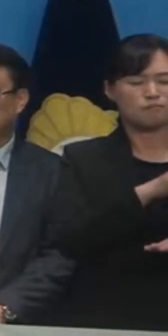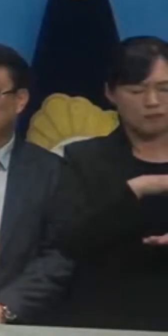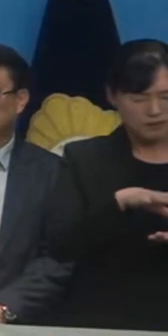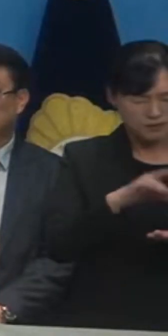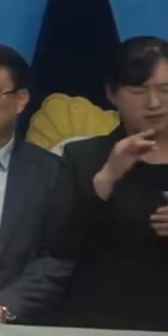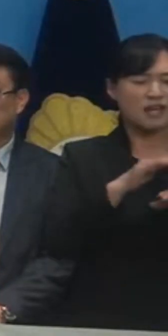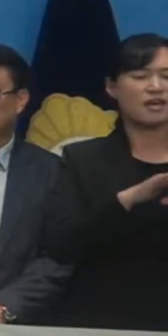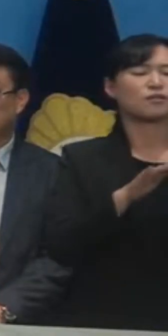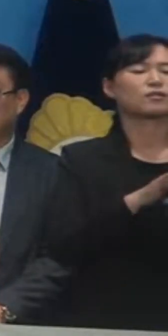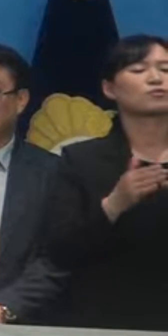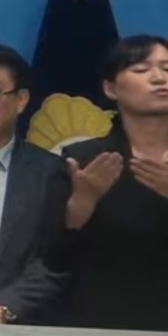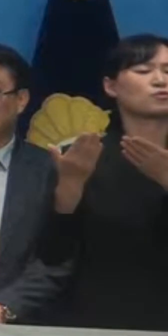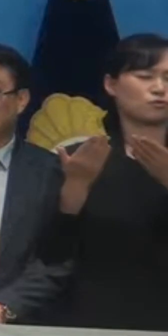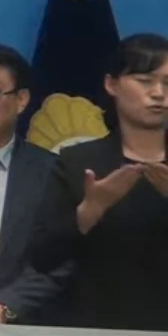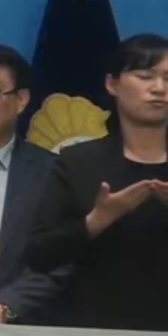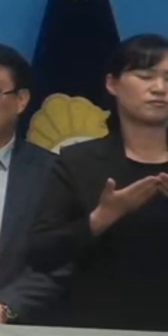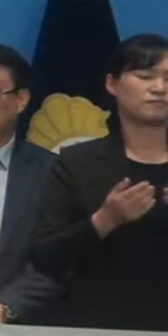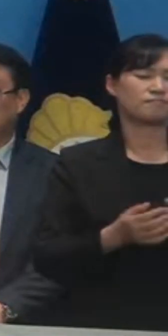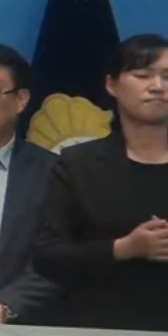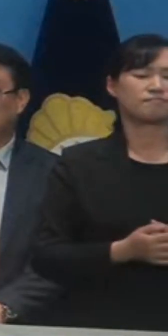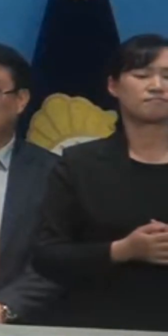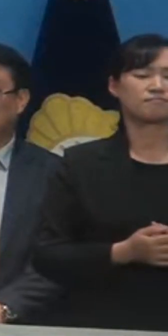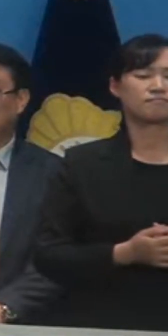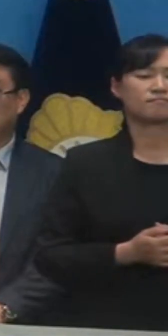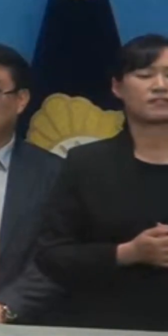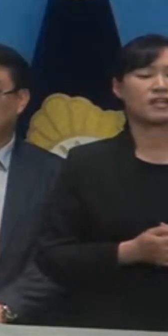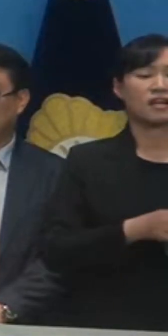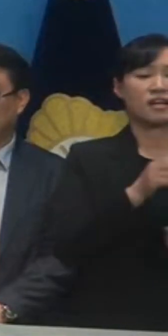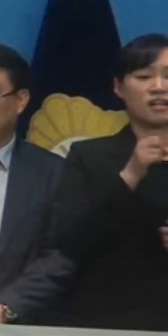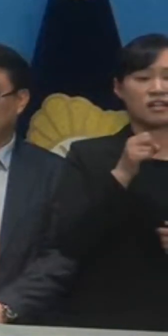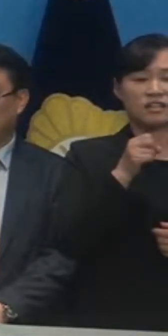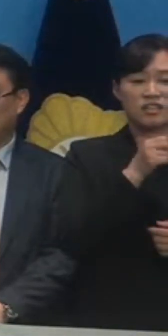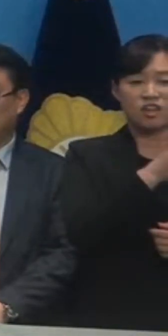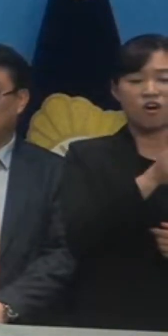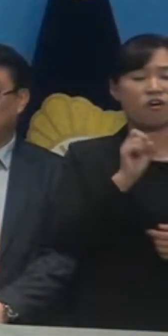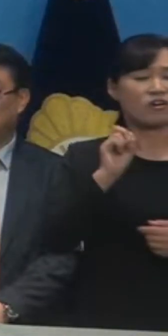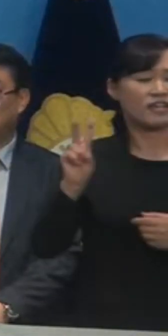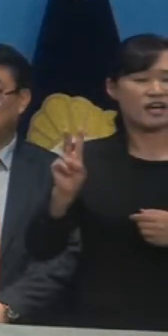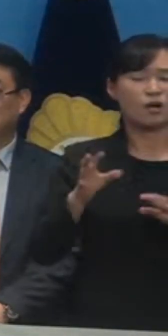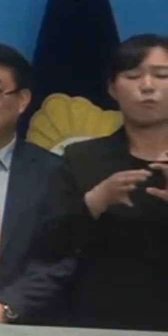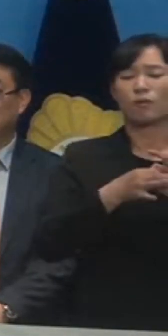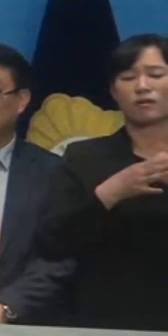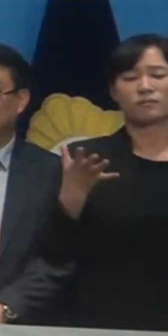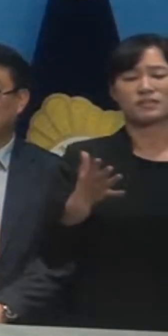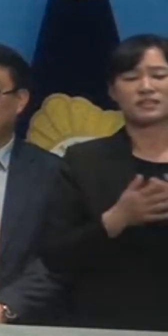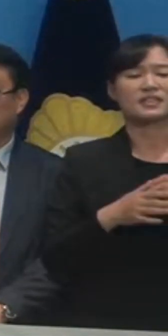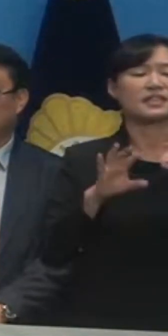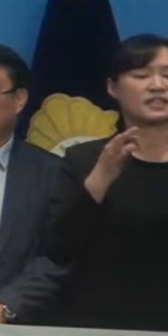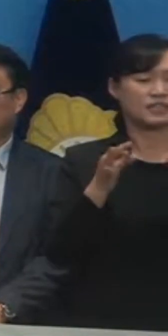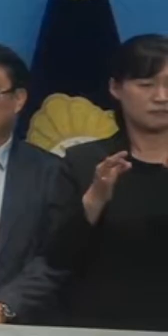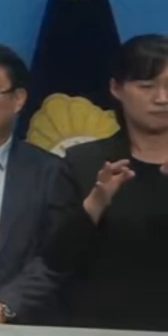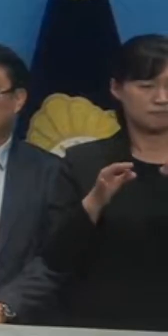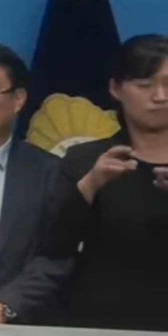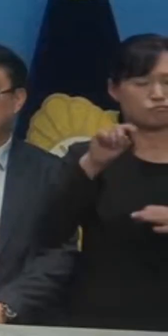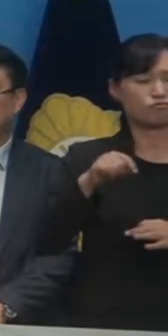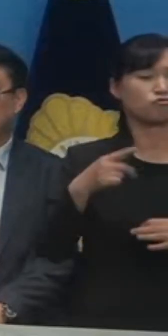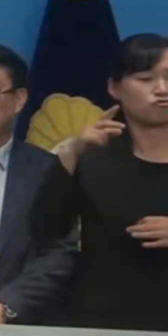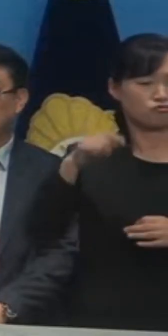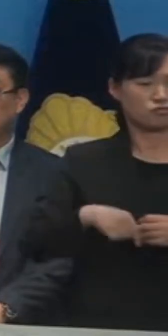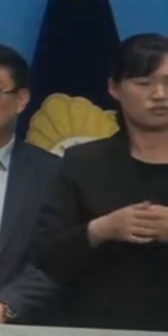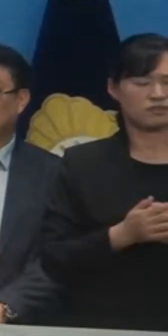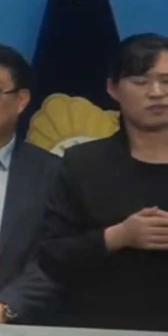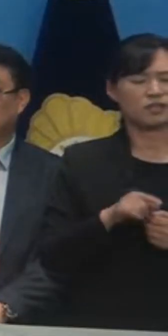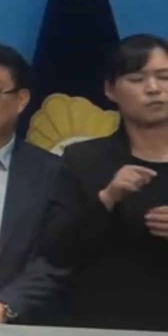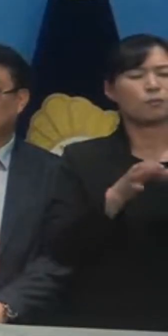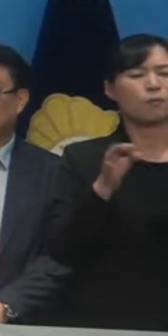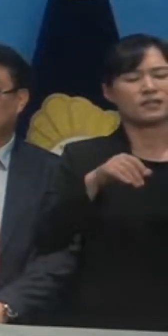우선적으로 해결하실 분이시기 때문입니다. 여당, 야당을 떠나서 이 김문수 후보는 그동안에 살아온